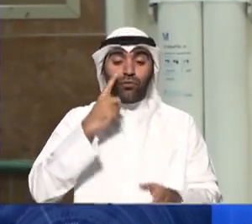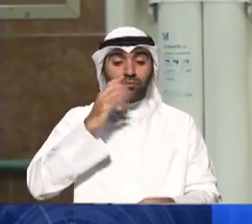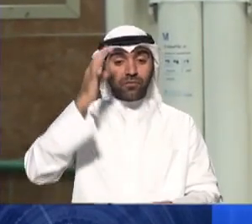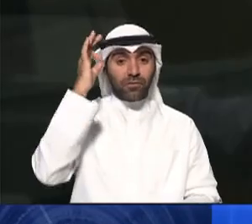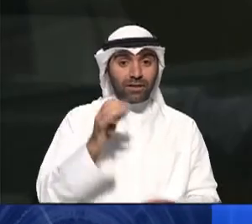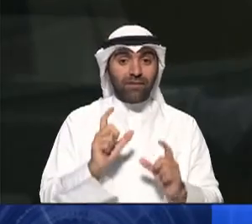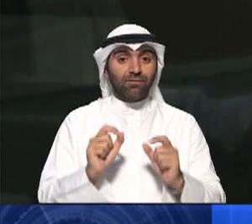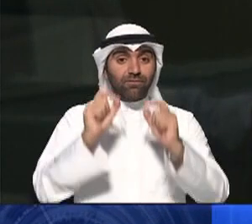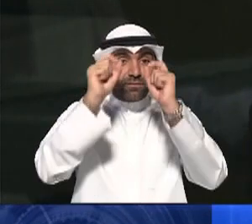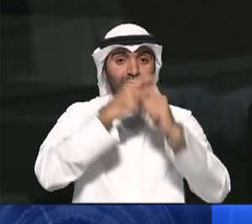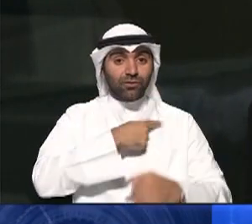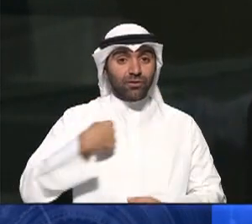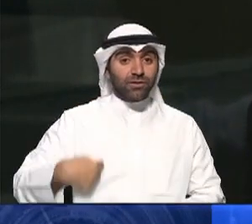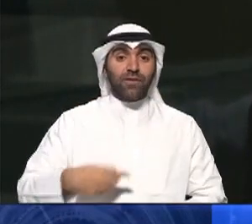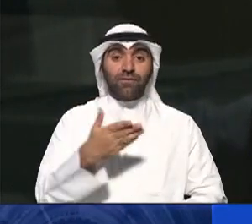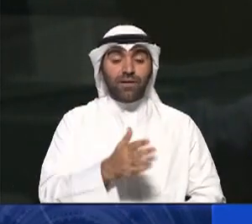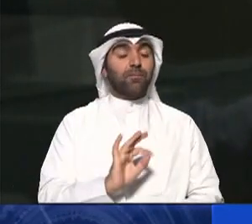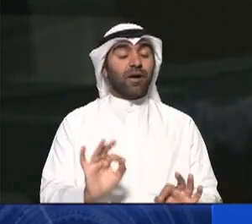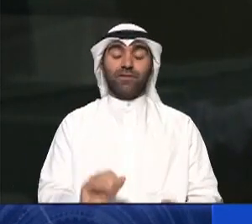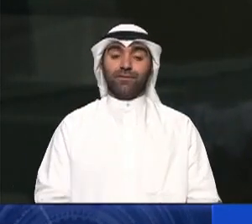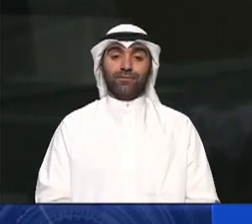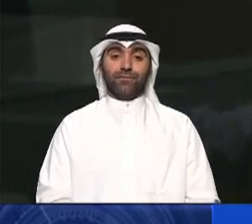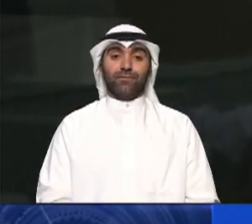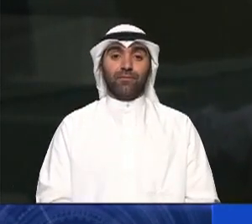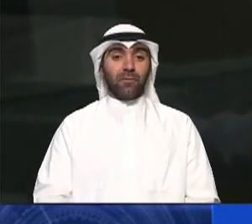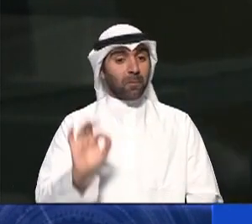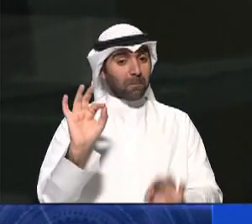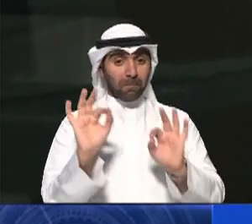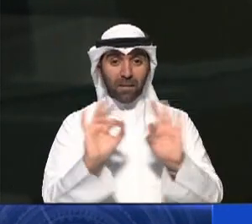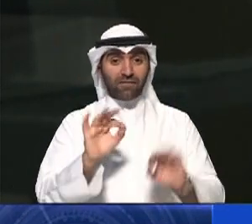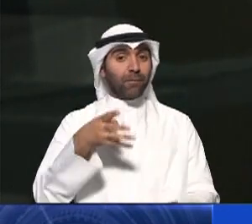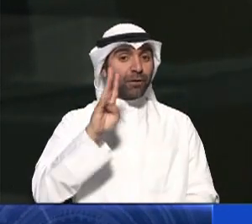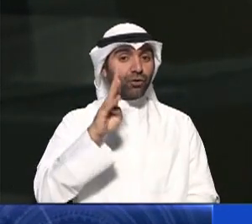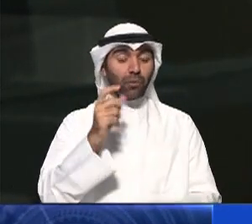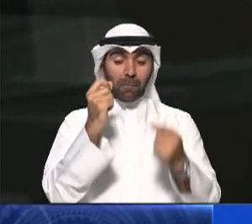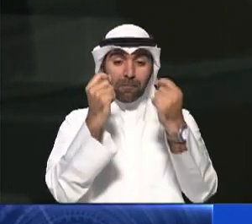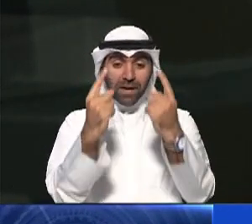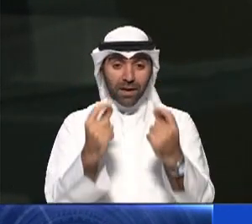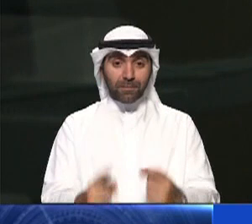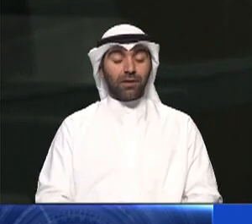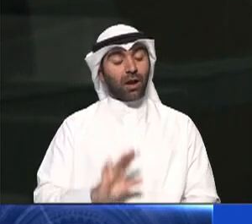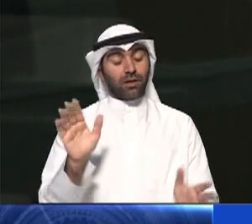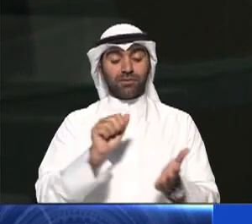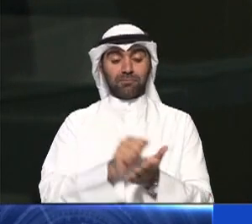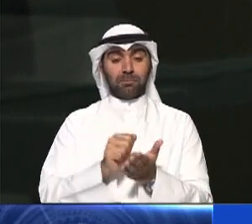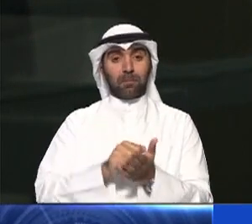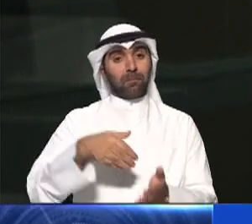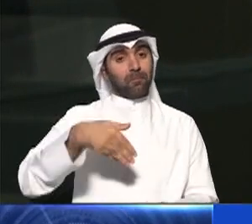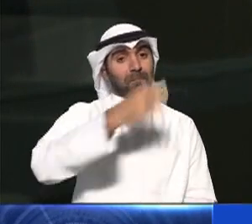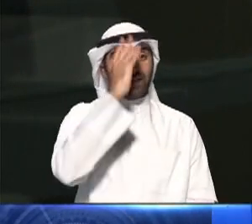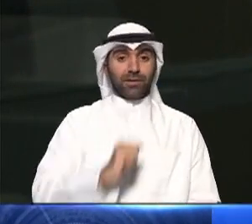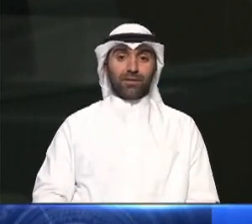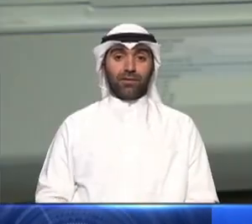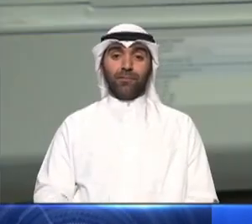فيه، يدخل هذا تدخل هذه السواب أو هذه المسحة في الجهاز ويتم فحص الفيروس مدى وجوده